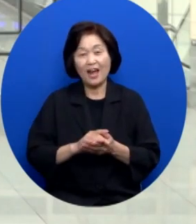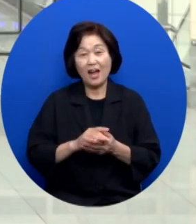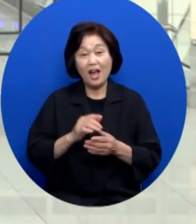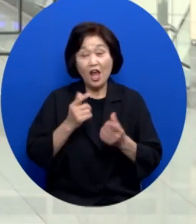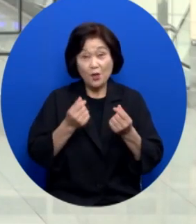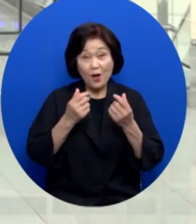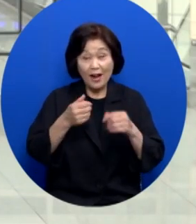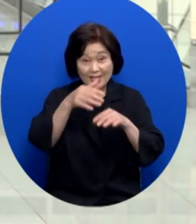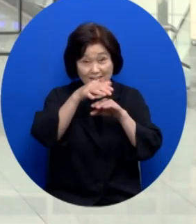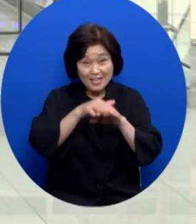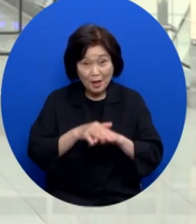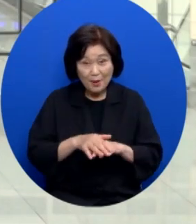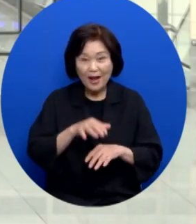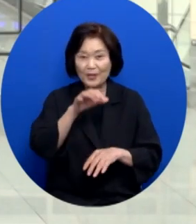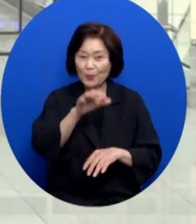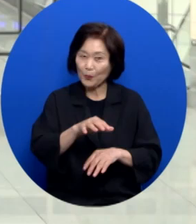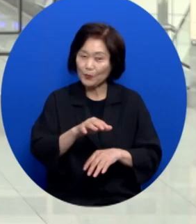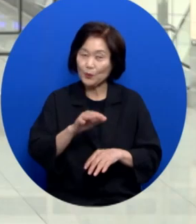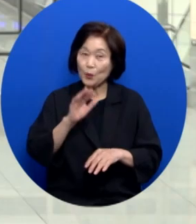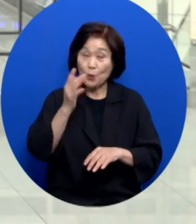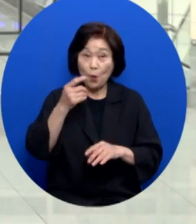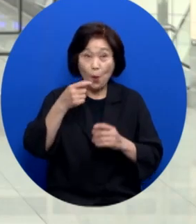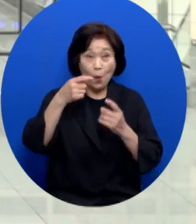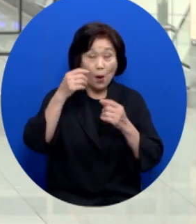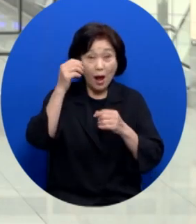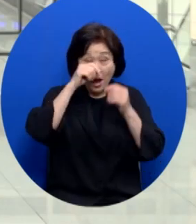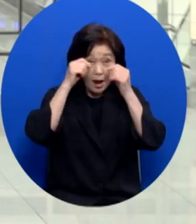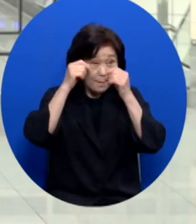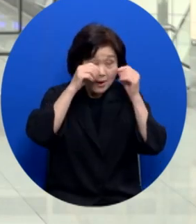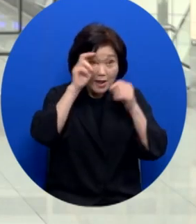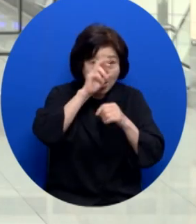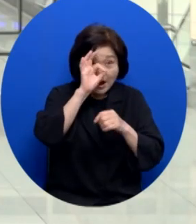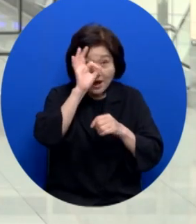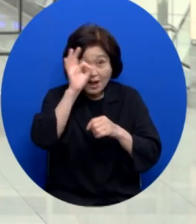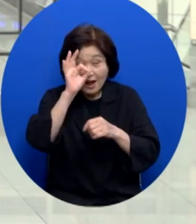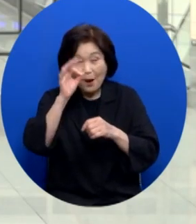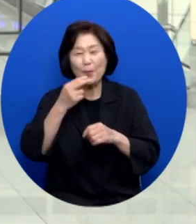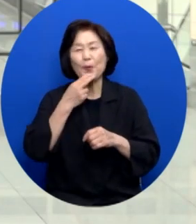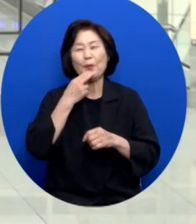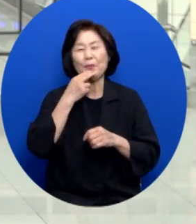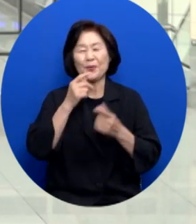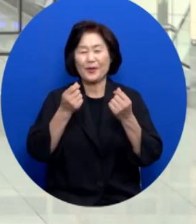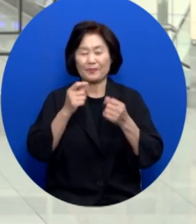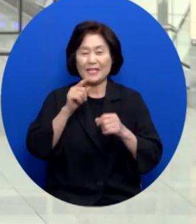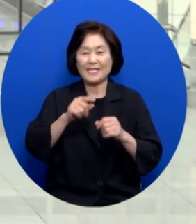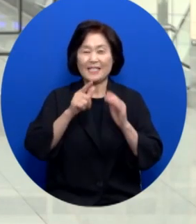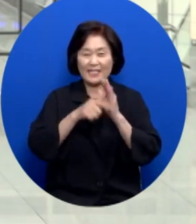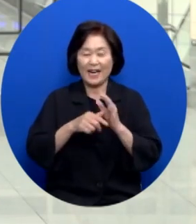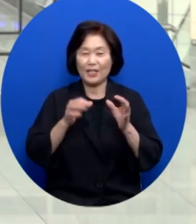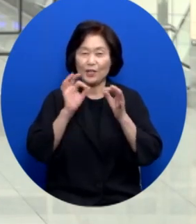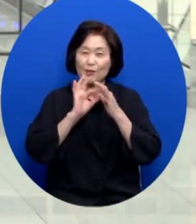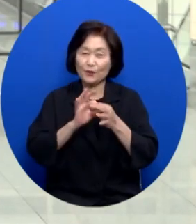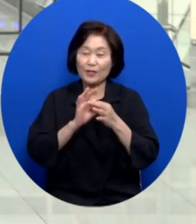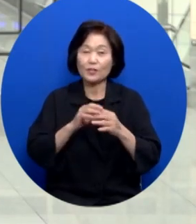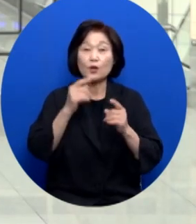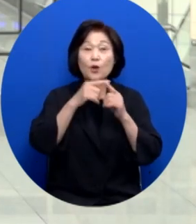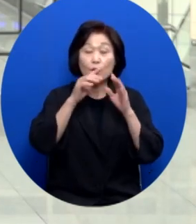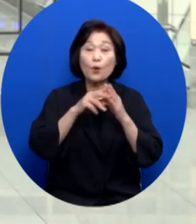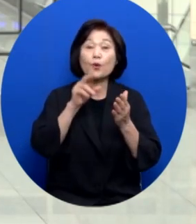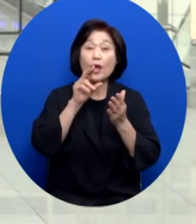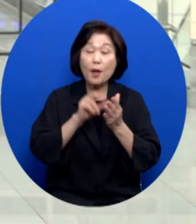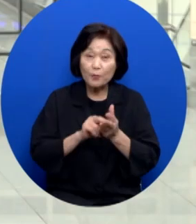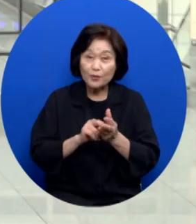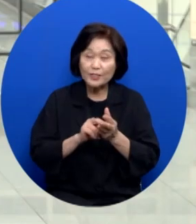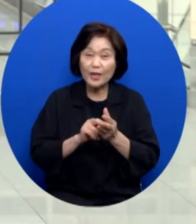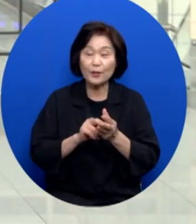곳은 요즘 눈을 씻고 찾아봐도 없는 것 같아요. 그래서 오늘 이 시간을 통해서 우리 교회 문제도 좀